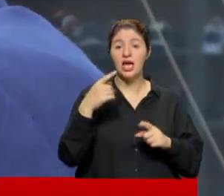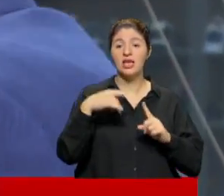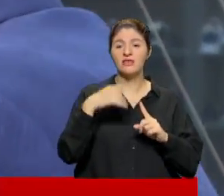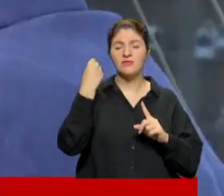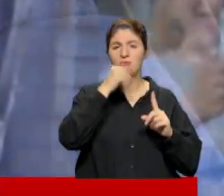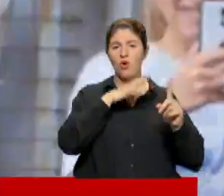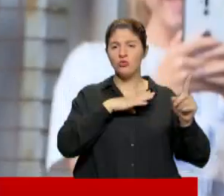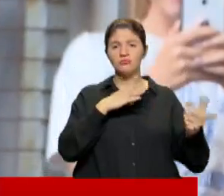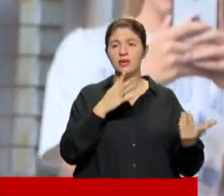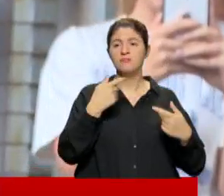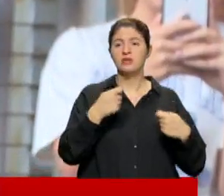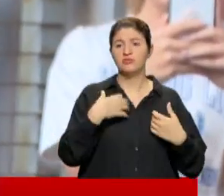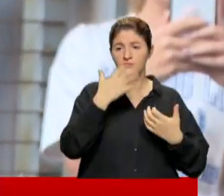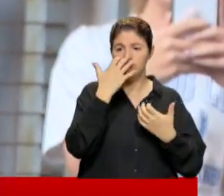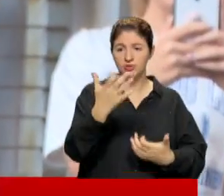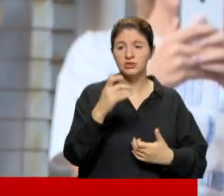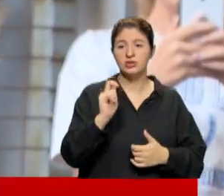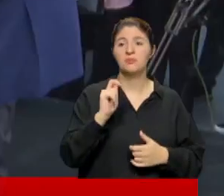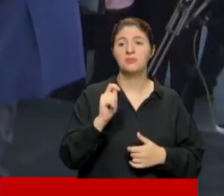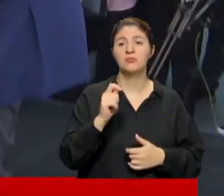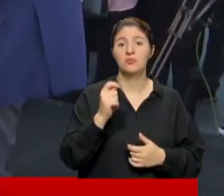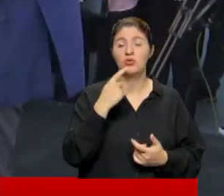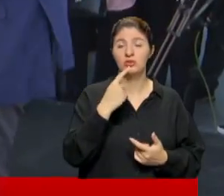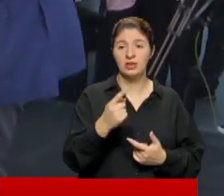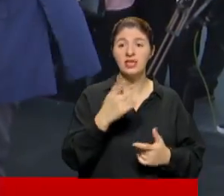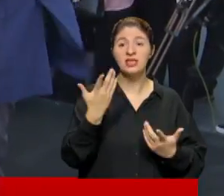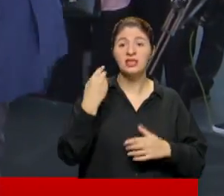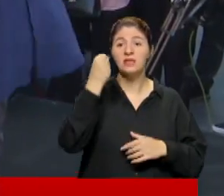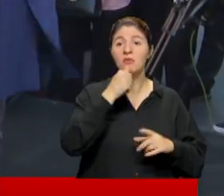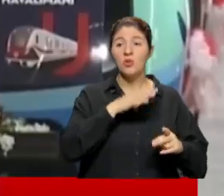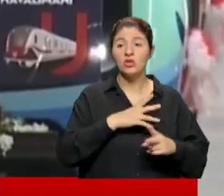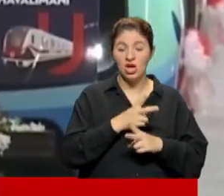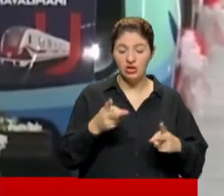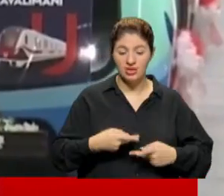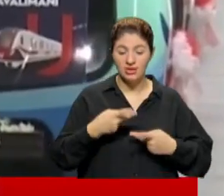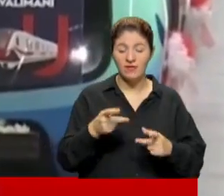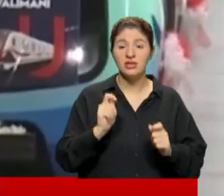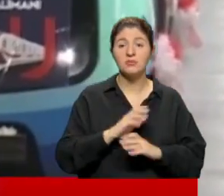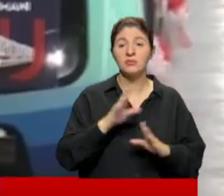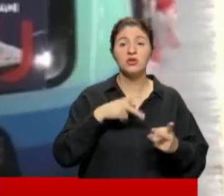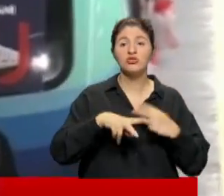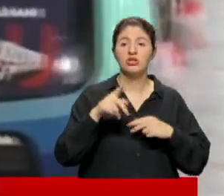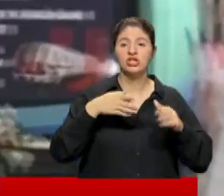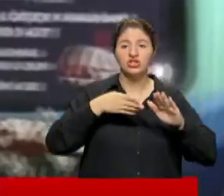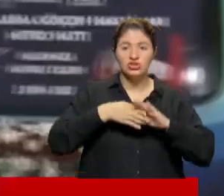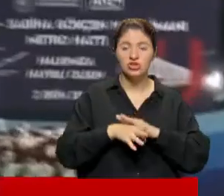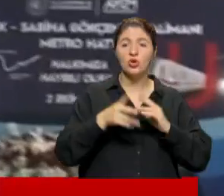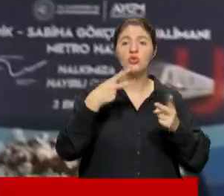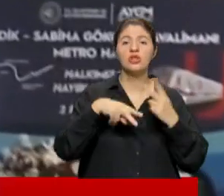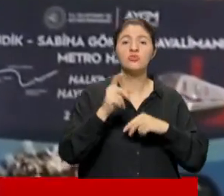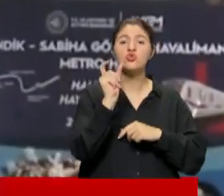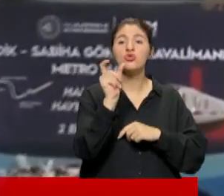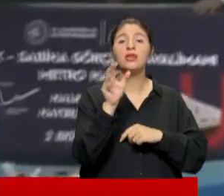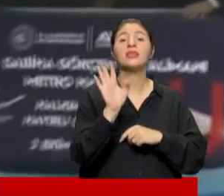İmamoğlu'nda maliyeti biz karşılıyoruz çıkışı geldi zaten imamoğlu'nun açılışına davet edilmediği hattın girişine ulaştırmanın